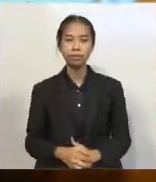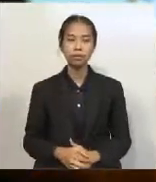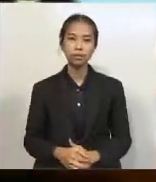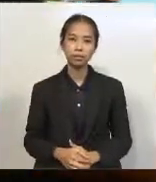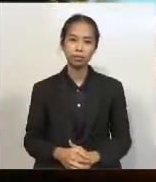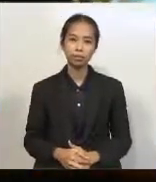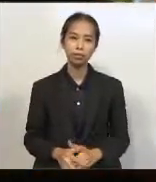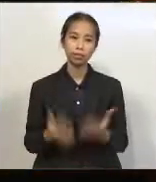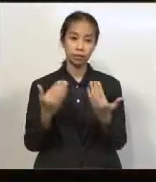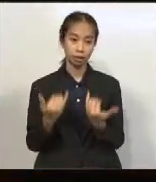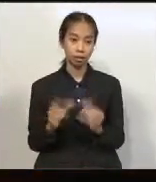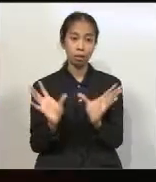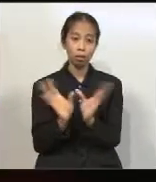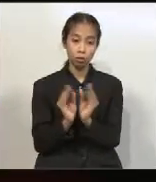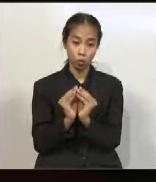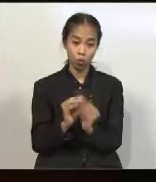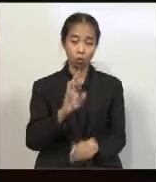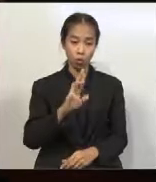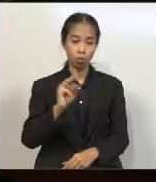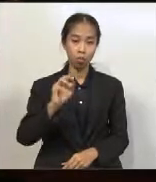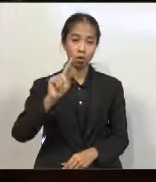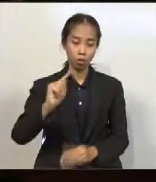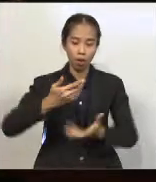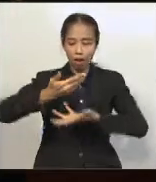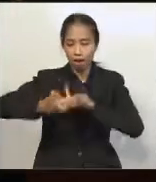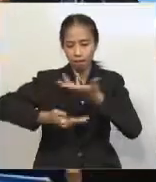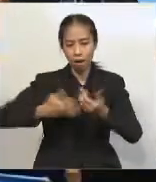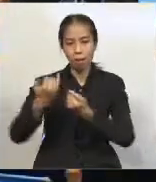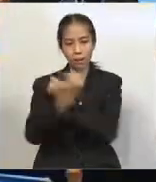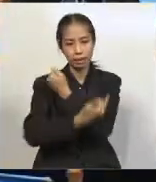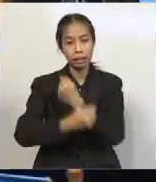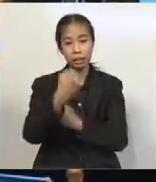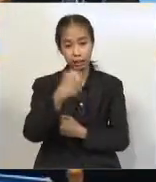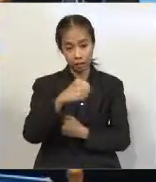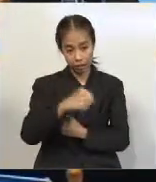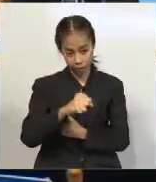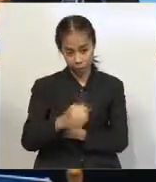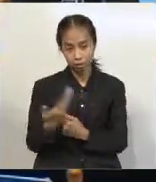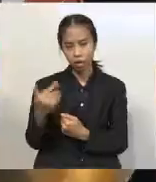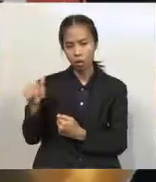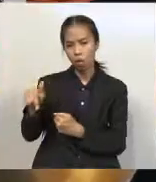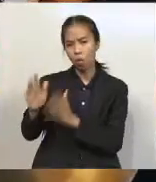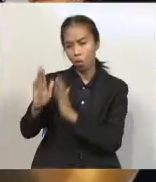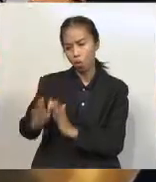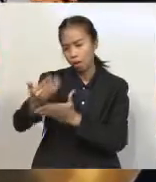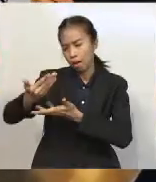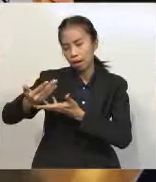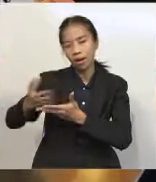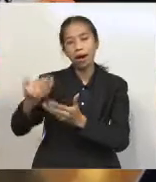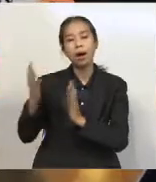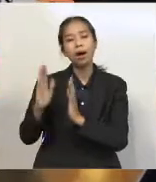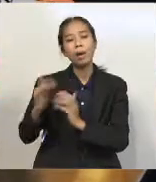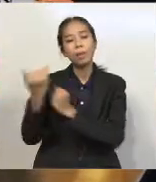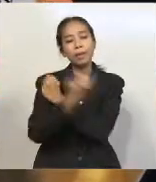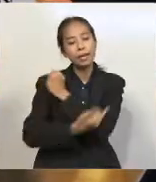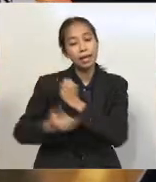ส่วนของเวทีการประชุมระหว่างรัฐมนตรีการค้าอาเซียน10ประเทศกับรัฐมนตรีการค้าของคู่เจรจา11ประเทศก็เ